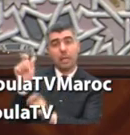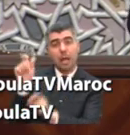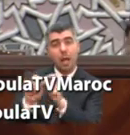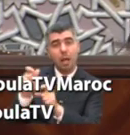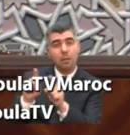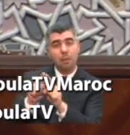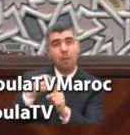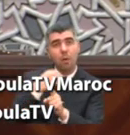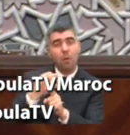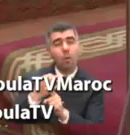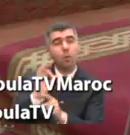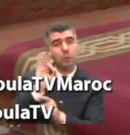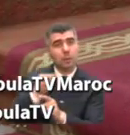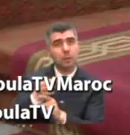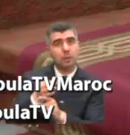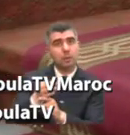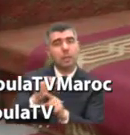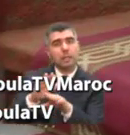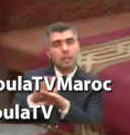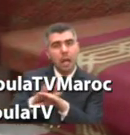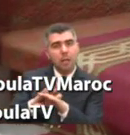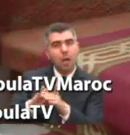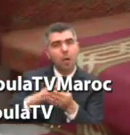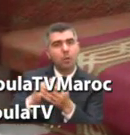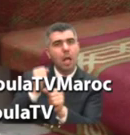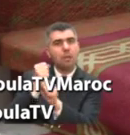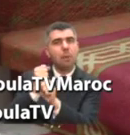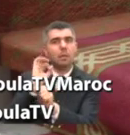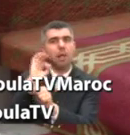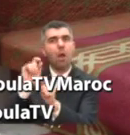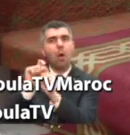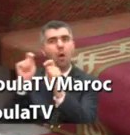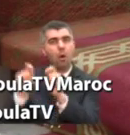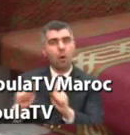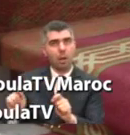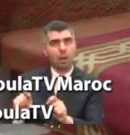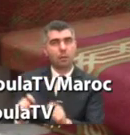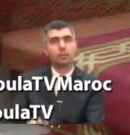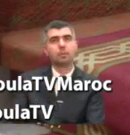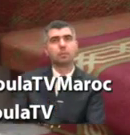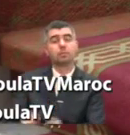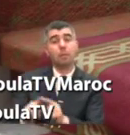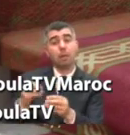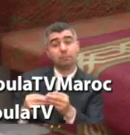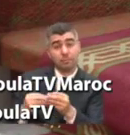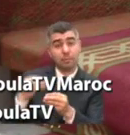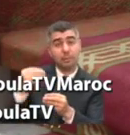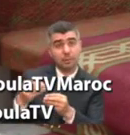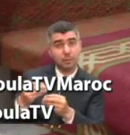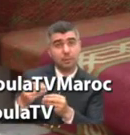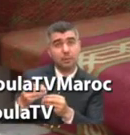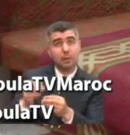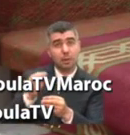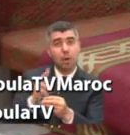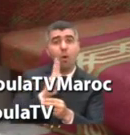المواطن هو اللي غادي يحكم. أما اللي بغى يسيس هذا شغله. أما هادشي اللي قلت لكم أنا تأخرنا باش فعلا تحملوا مسؤولية،